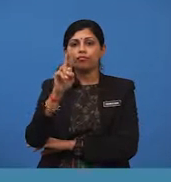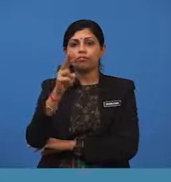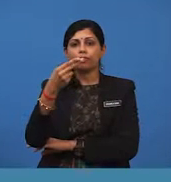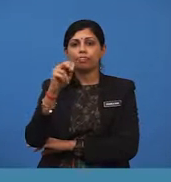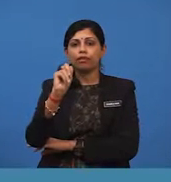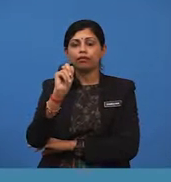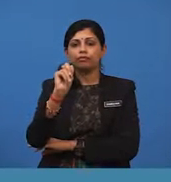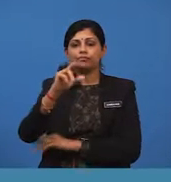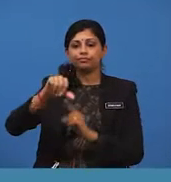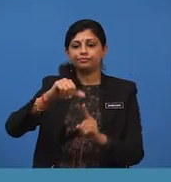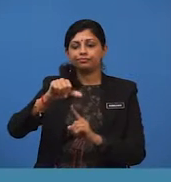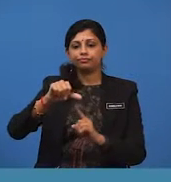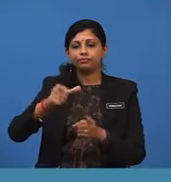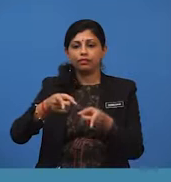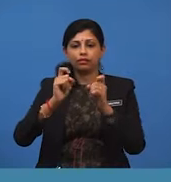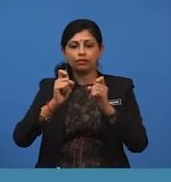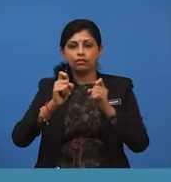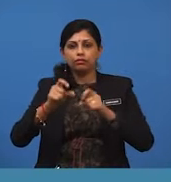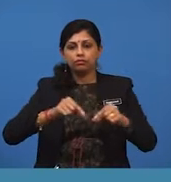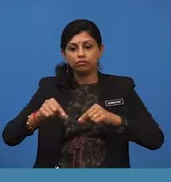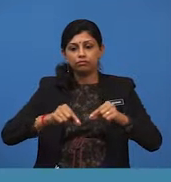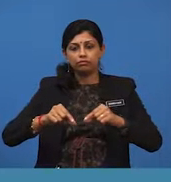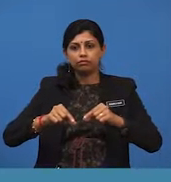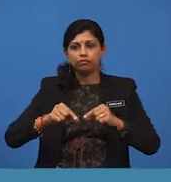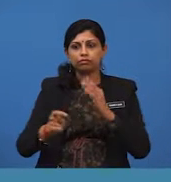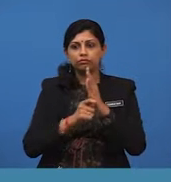apabila laju gerakan relatif bertambah.